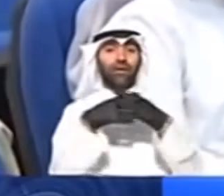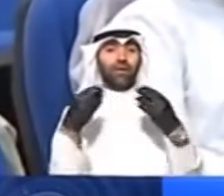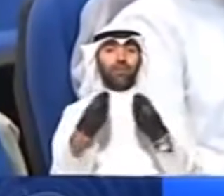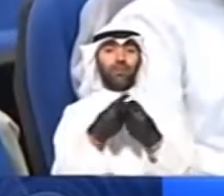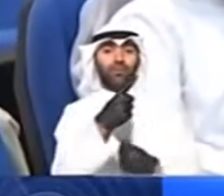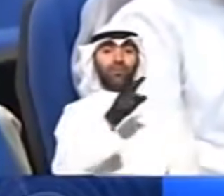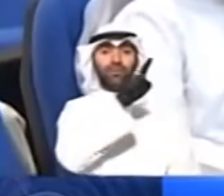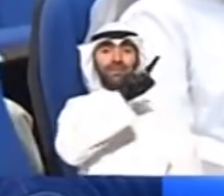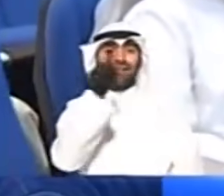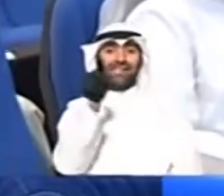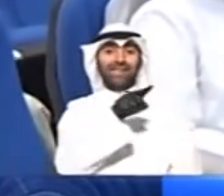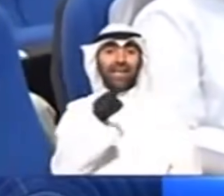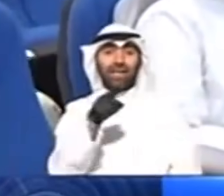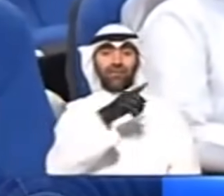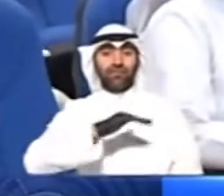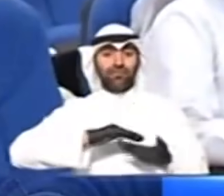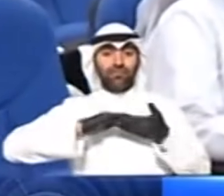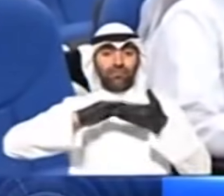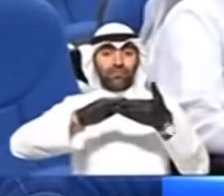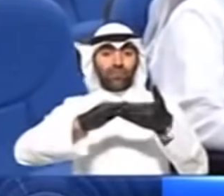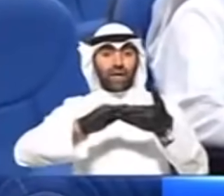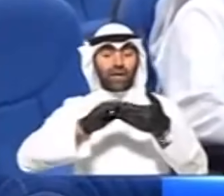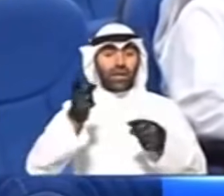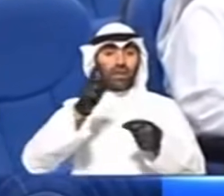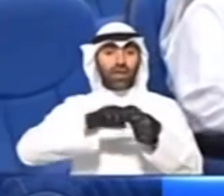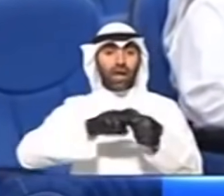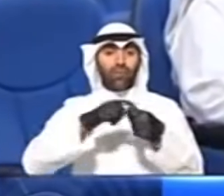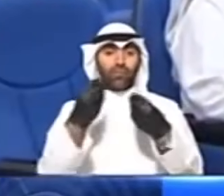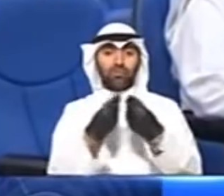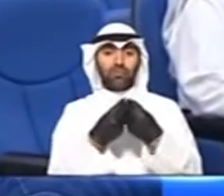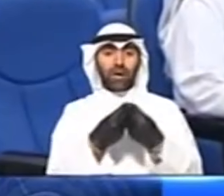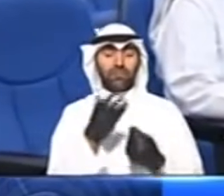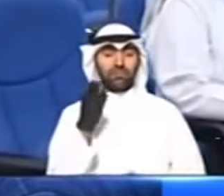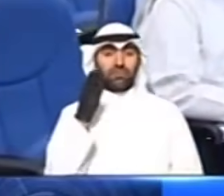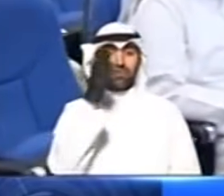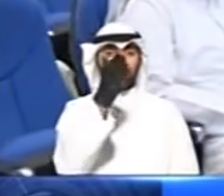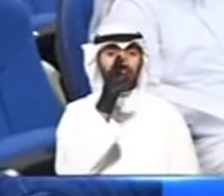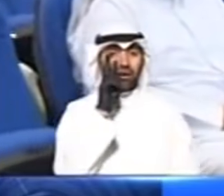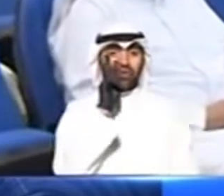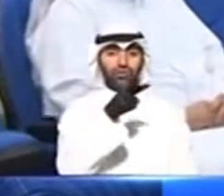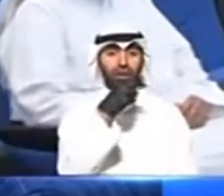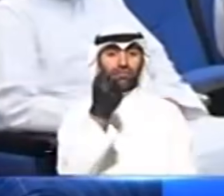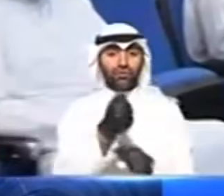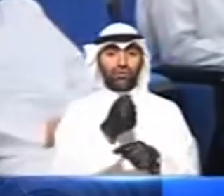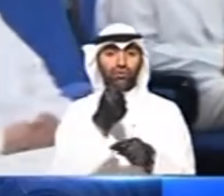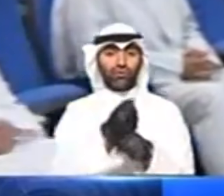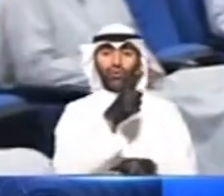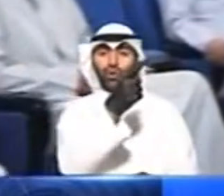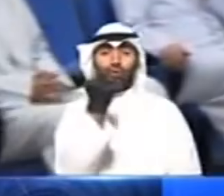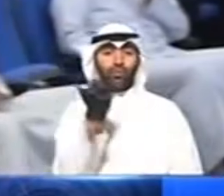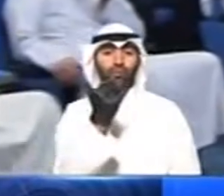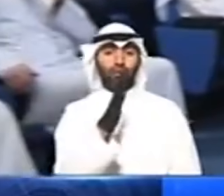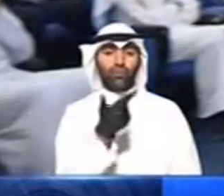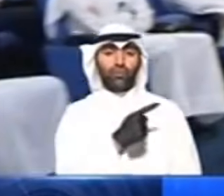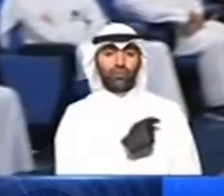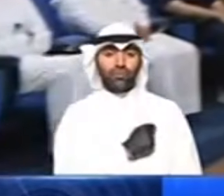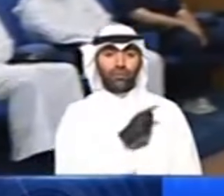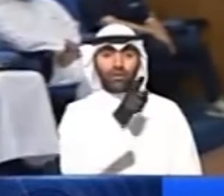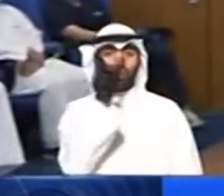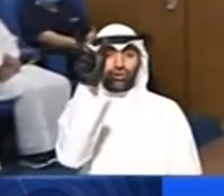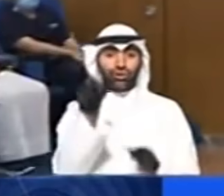وعدة جهات حكومية وأهلية، ويعنى بمراقبة الأشخاص العائدين من الخارج والخاضعين للحجر